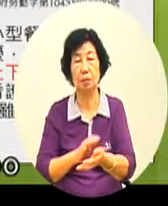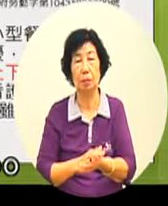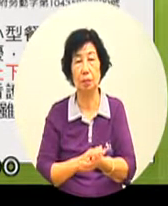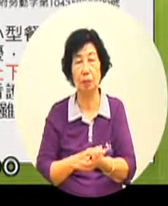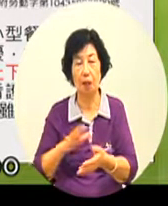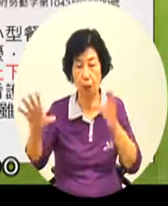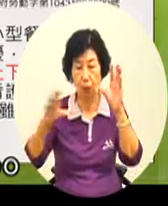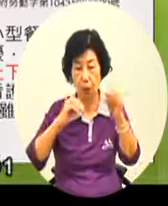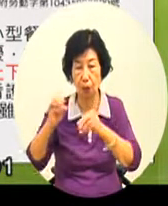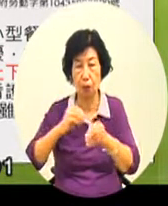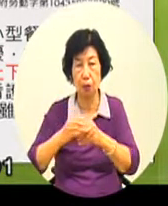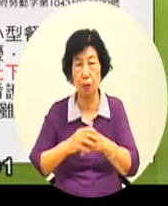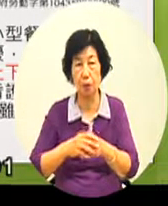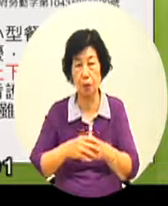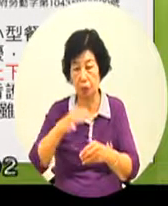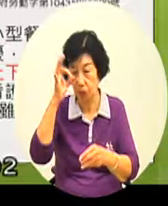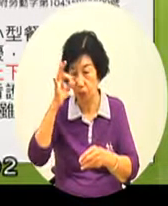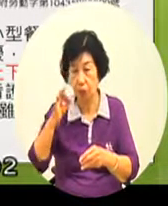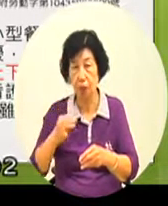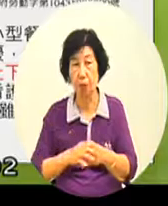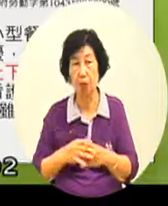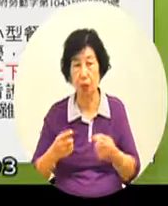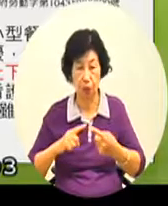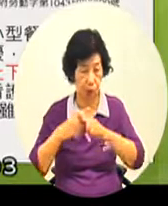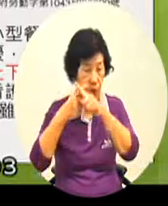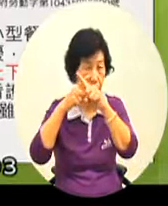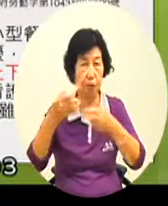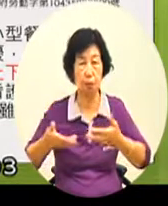哈，那这些争议案件